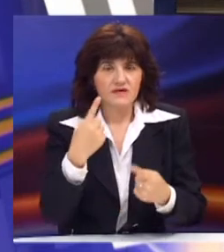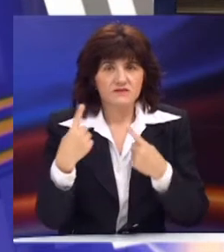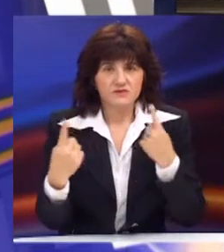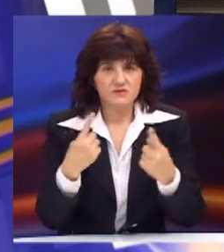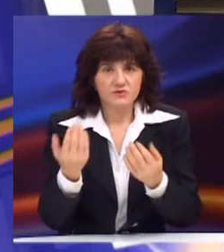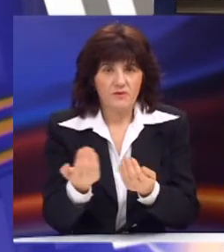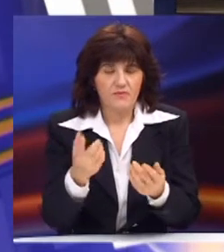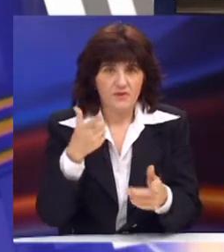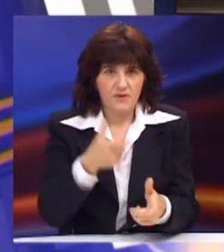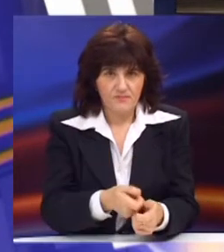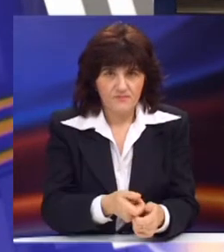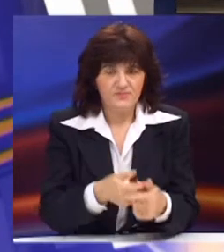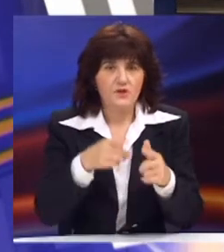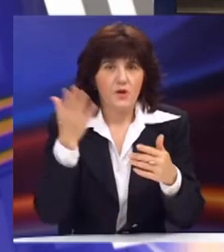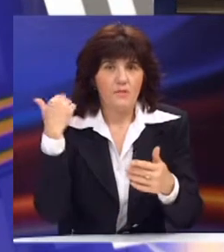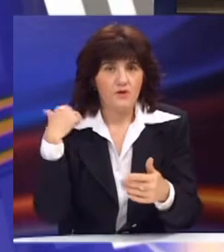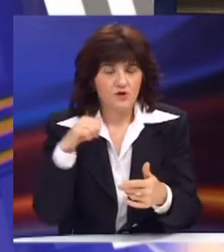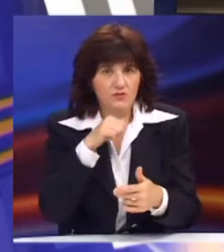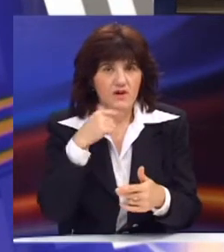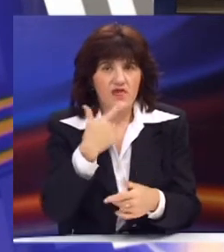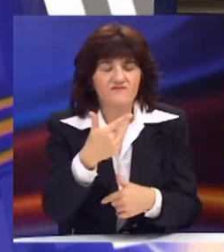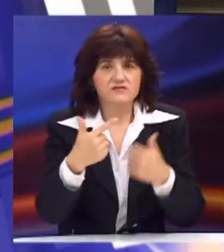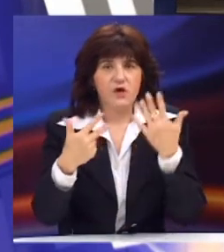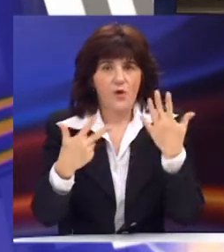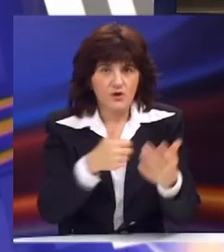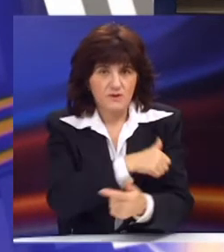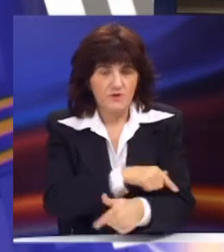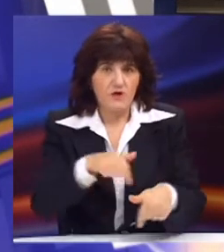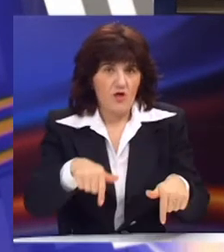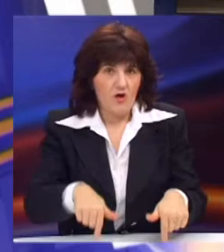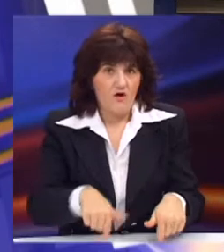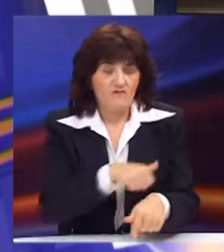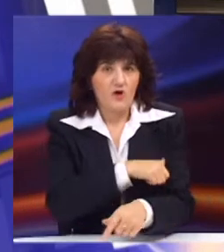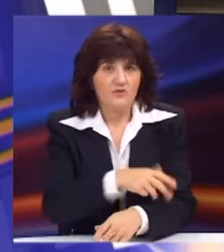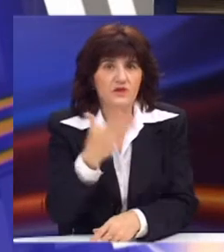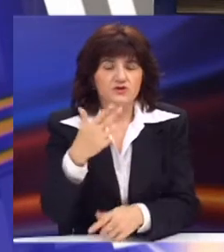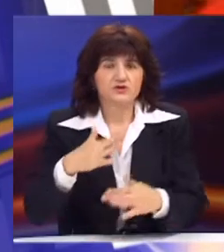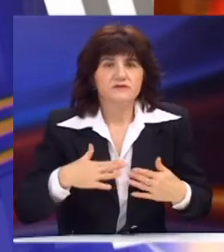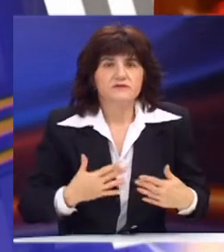čedomorstva. Prema njihovim podacima, prošle godine je ubijeno 28 žena, a ove